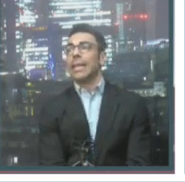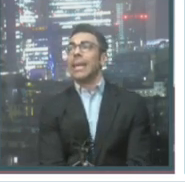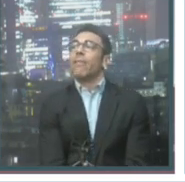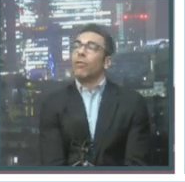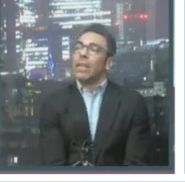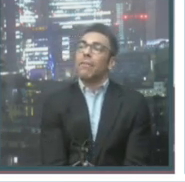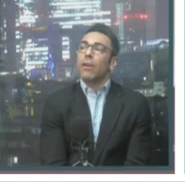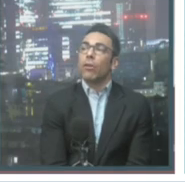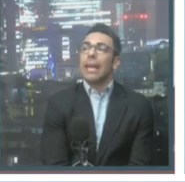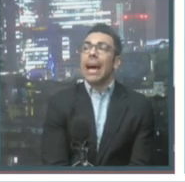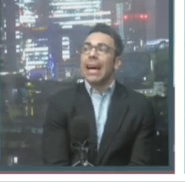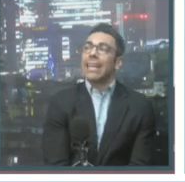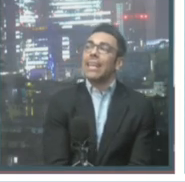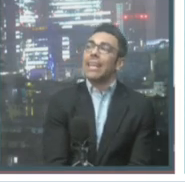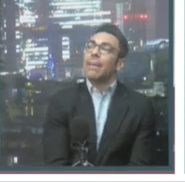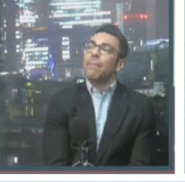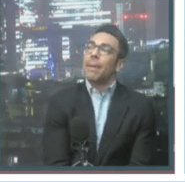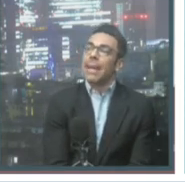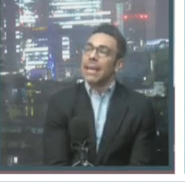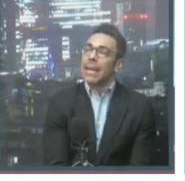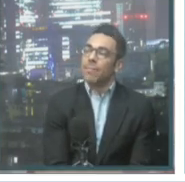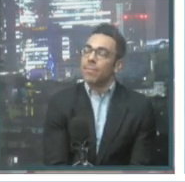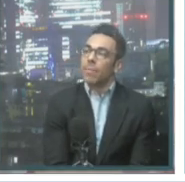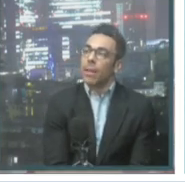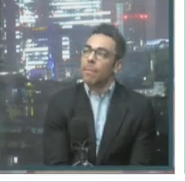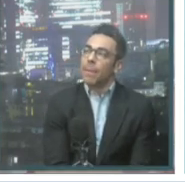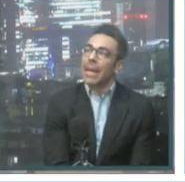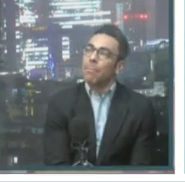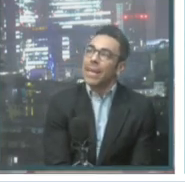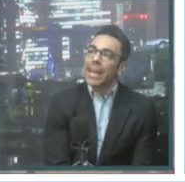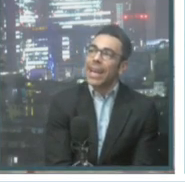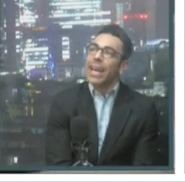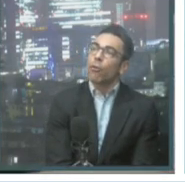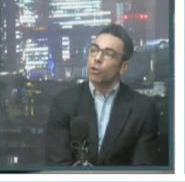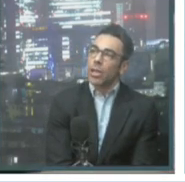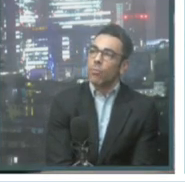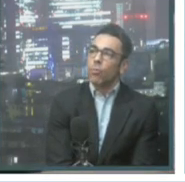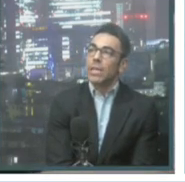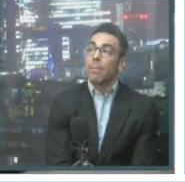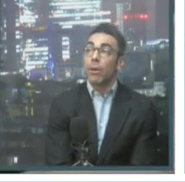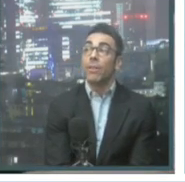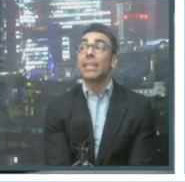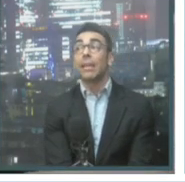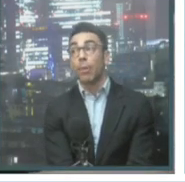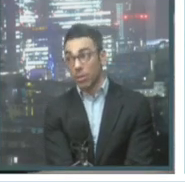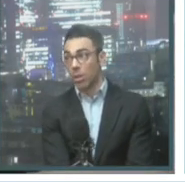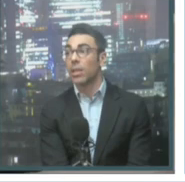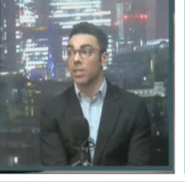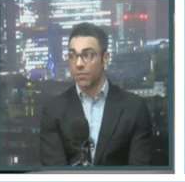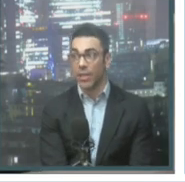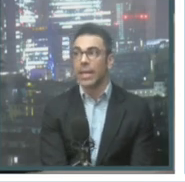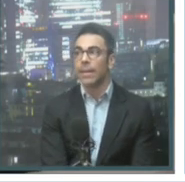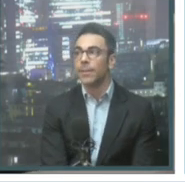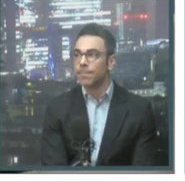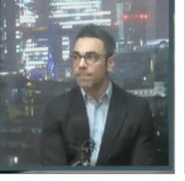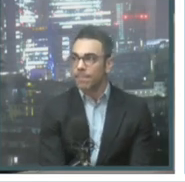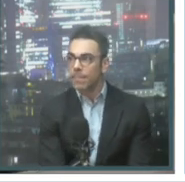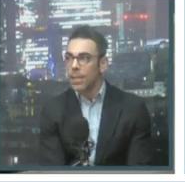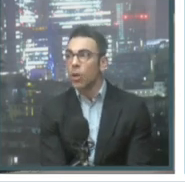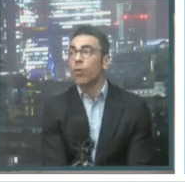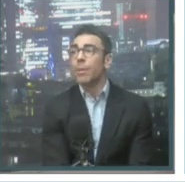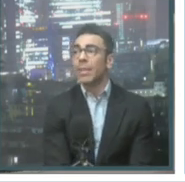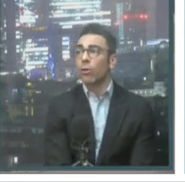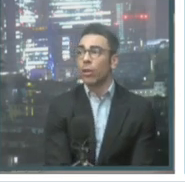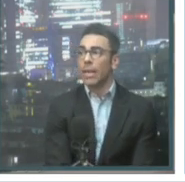avremo delle difficoltà come nel caso della terra per capire e conoscere la musica che era diventata poi una sorta di sfida